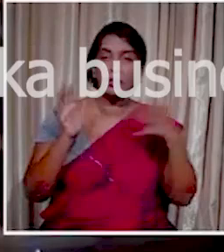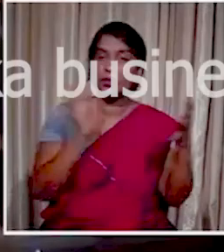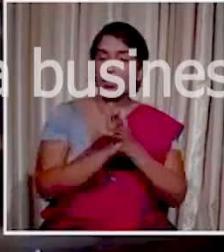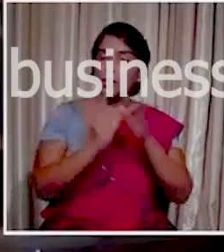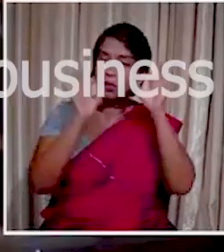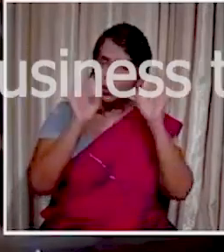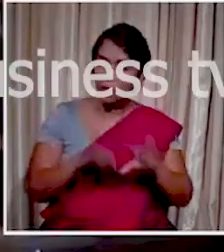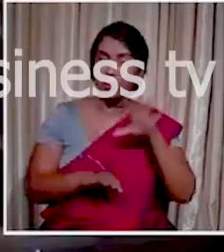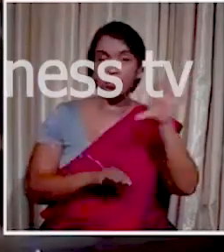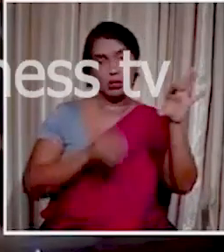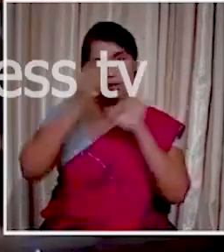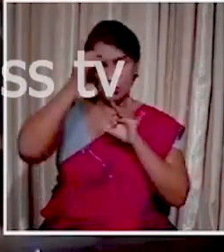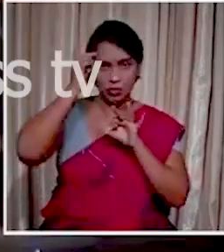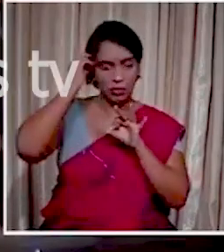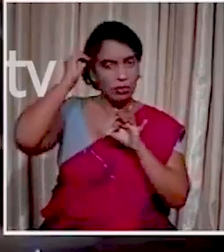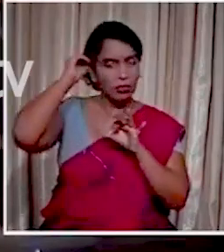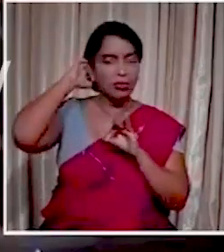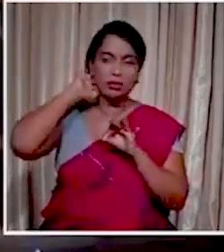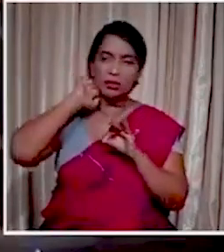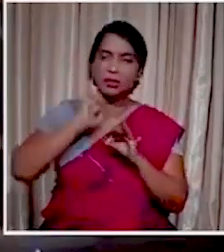දින තෝරාගමු.